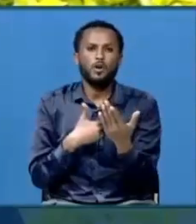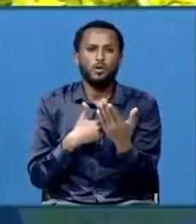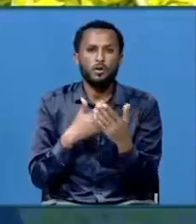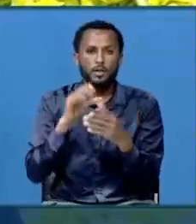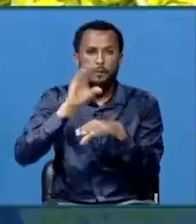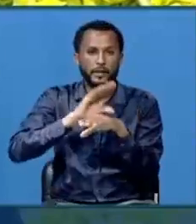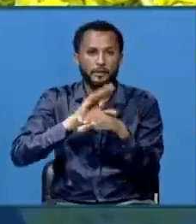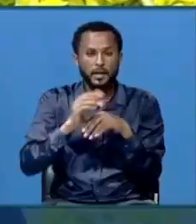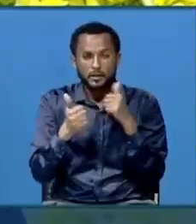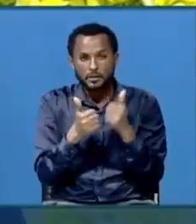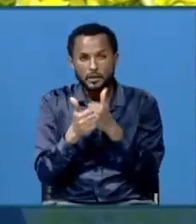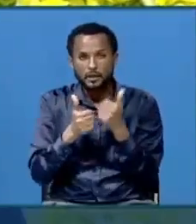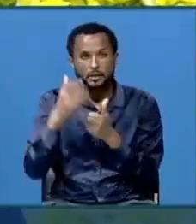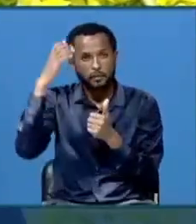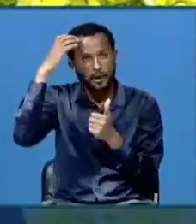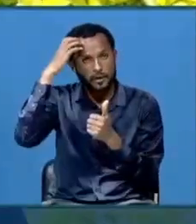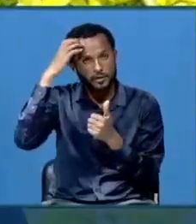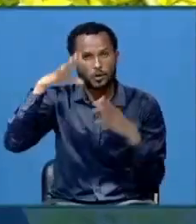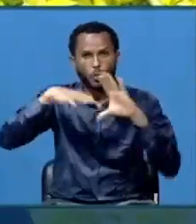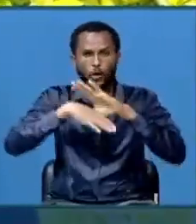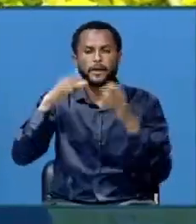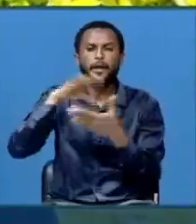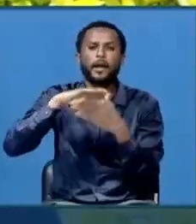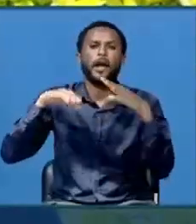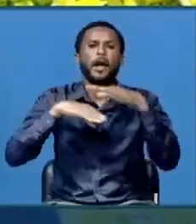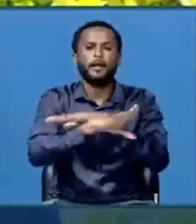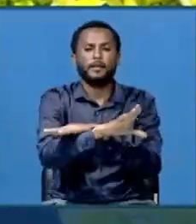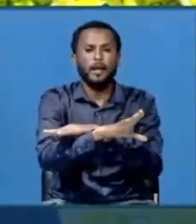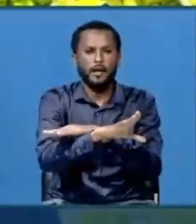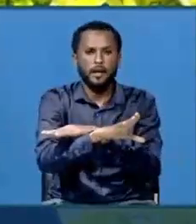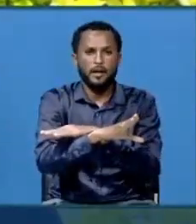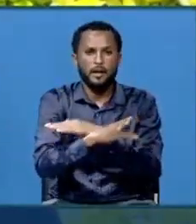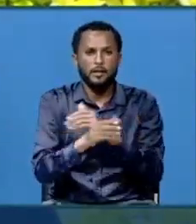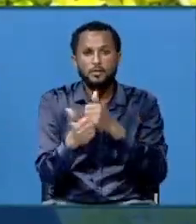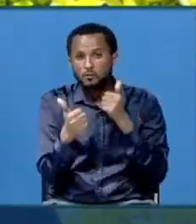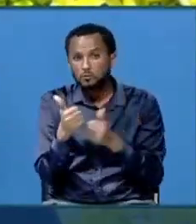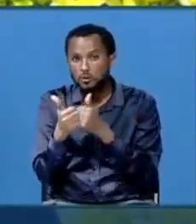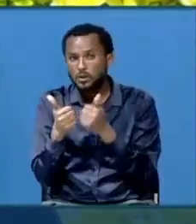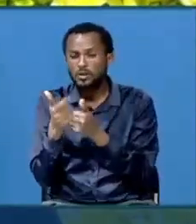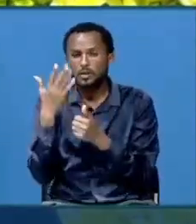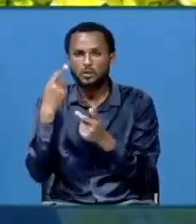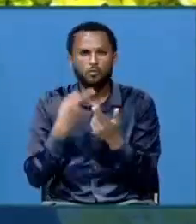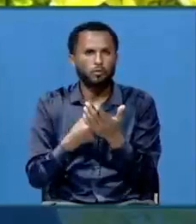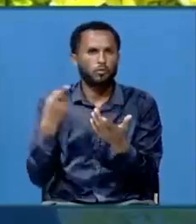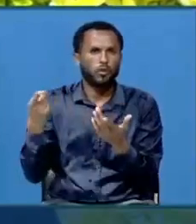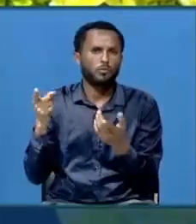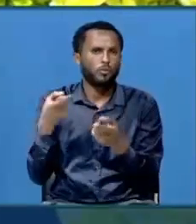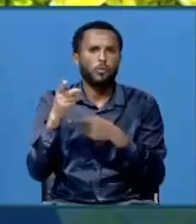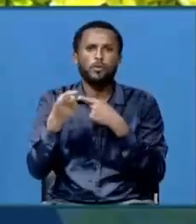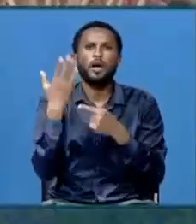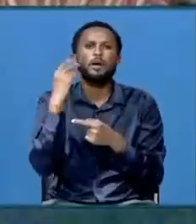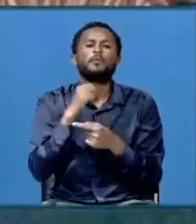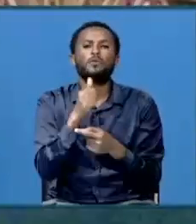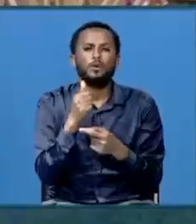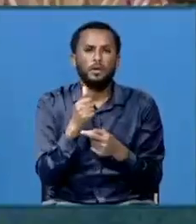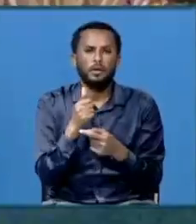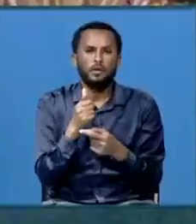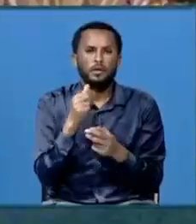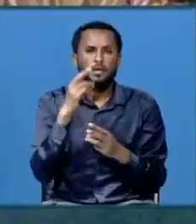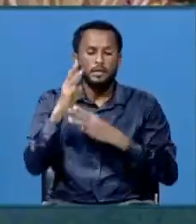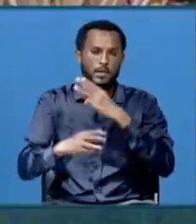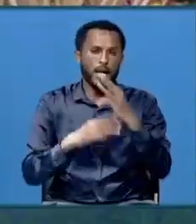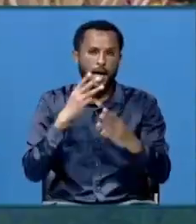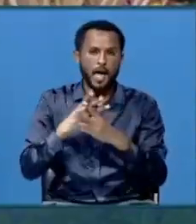ደድሕሪ እቲ መንግስቲ ጎንደር ኣትየ ድሕርቲ መንግስቲ እያ እናሰዓበት ነራ ግን ከምኡ ክኸውን ዩ ኣይምነበሮን። ናይ